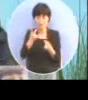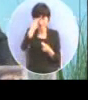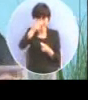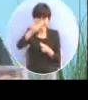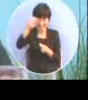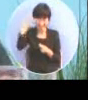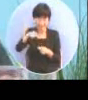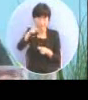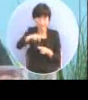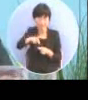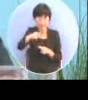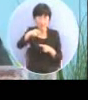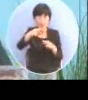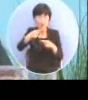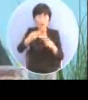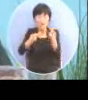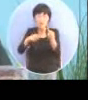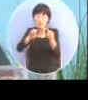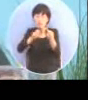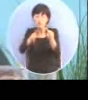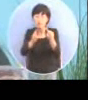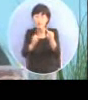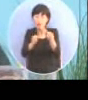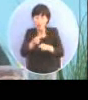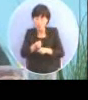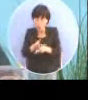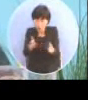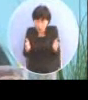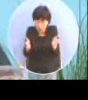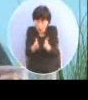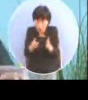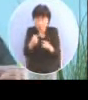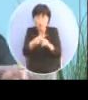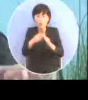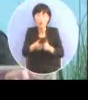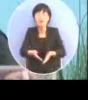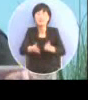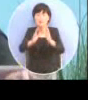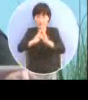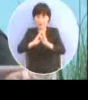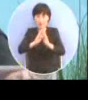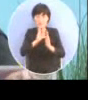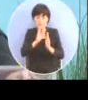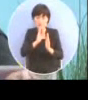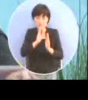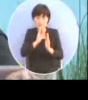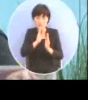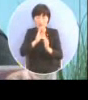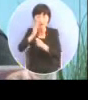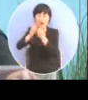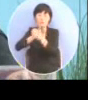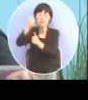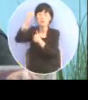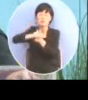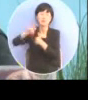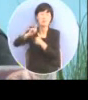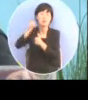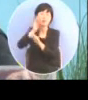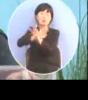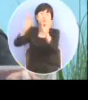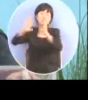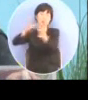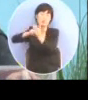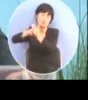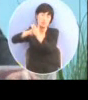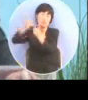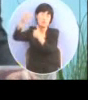시작됐어요. 하나님께서 뭐라고 말씀하냐? 천국 열쇠를 이게 줍니다. Như chúng ta biết rằng hội thánh của tôi mới đầu xây dựng chỉ mấy mấy mét vuông thôi, nhưng mà tôi nắm chắc rằng Chúa cho